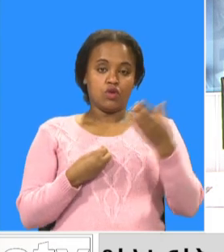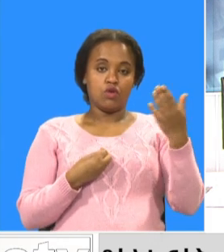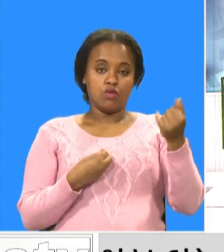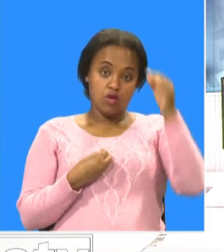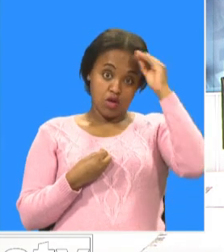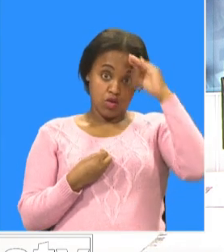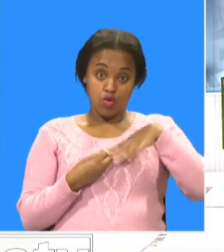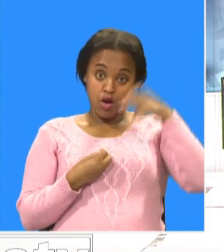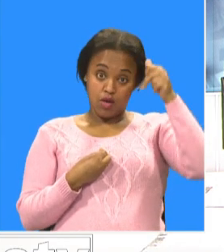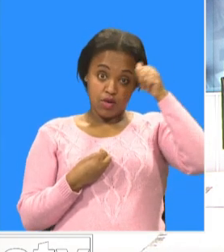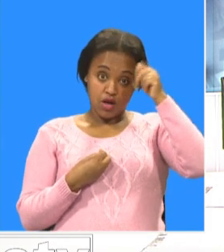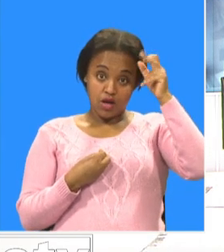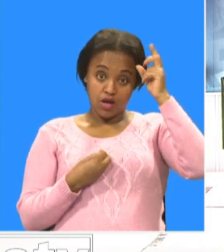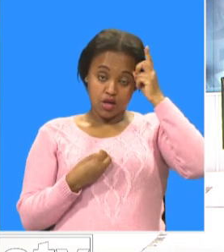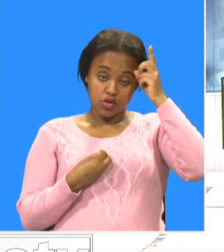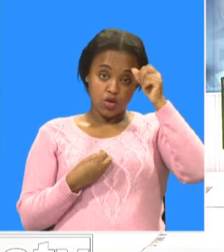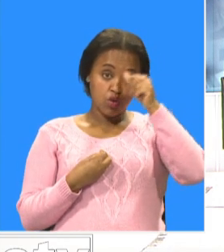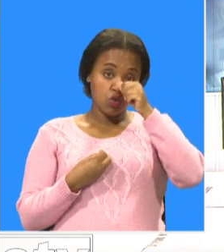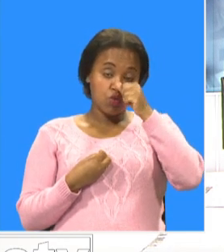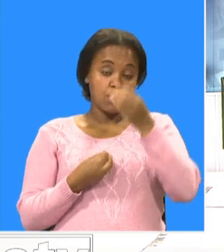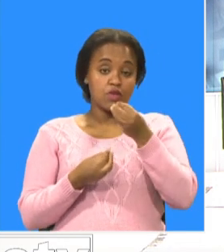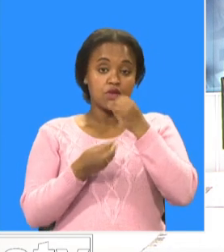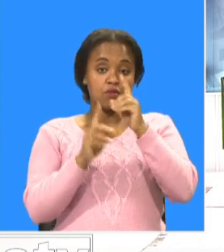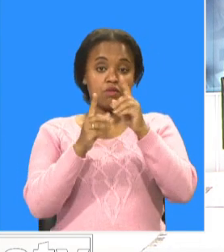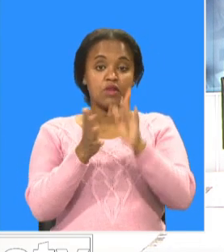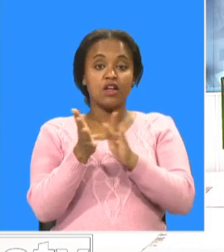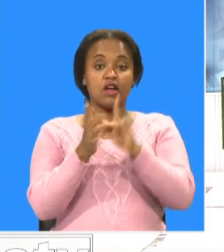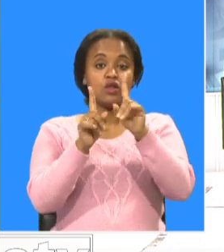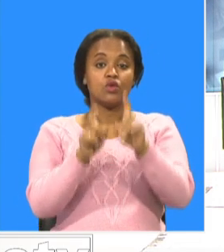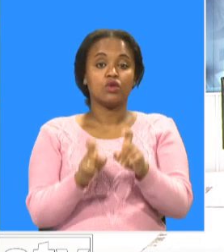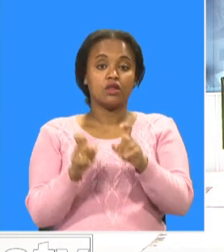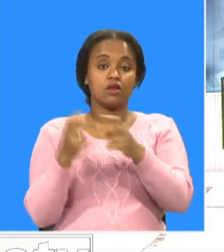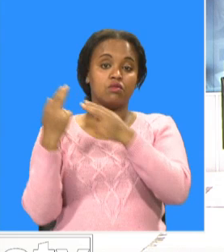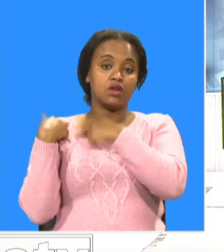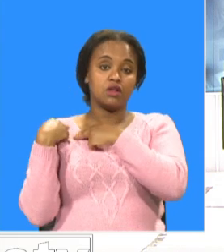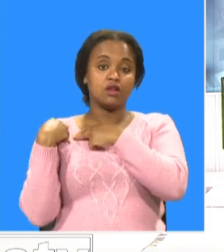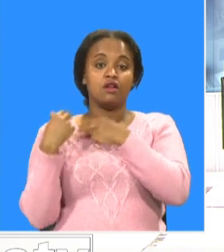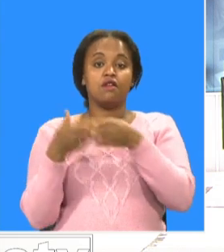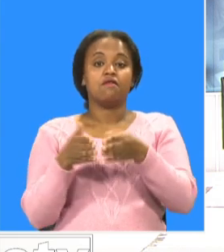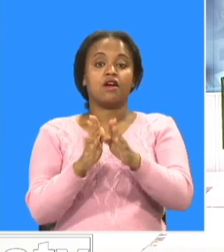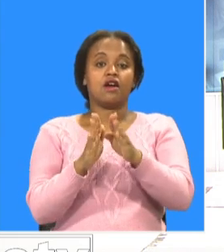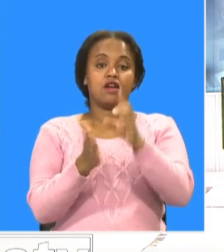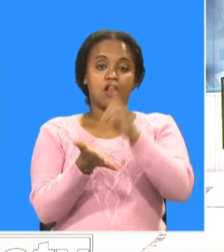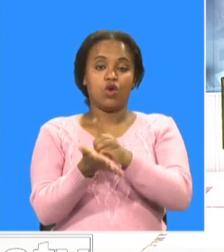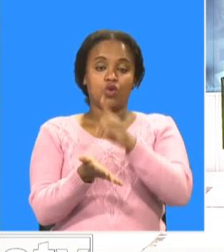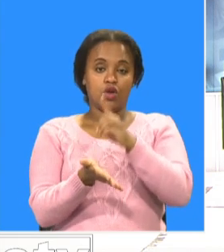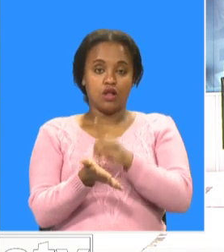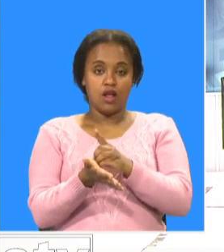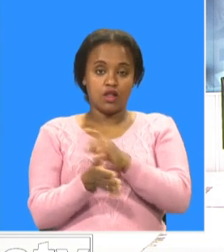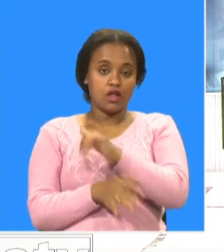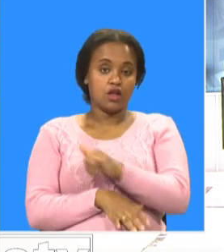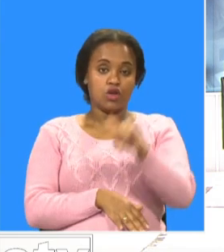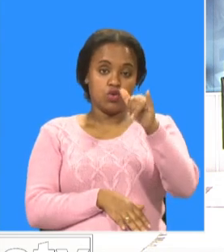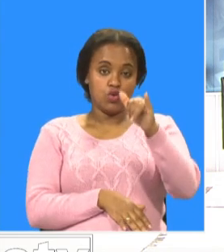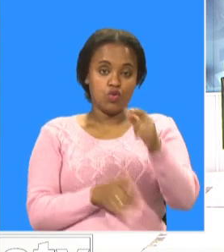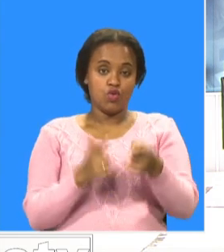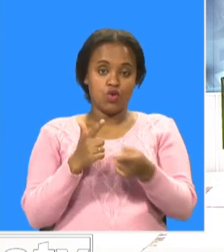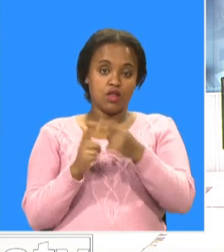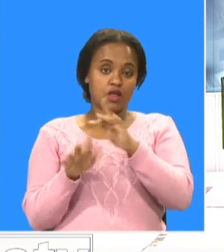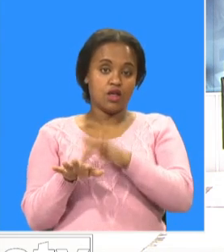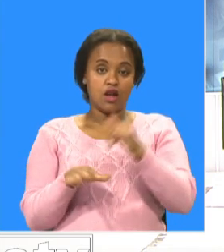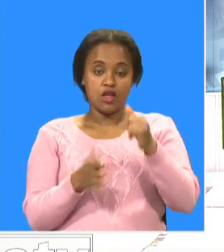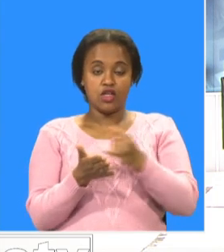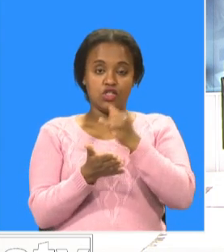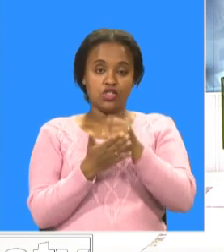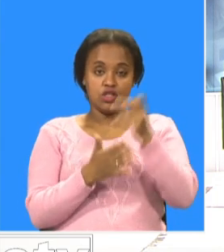አቶ አብደላ ቃሶ የኢትዮጵያ ምግብና መድኃኒት ቁጥጥር ባለስልጣን የመድኃኒት ምዝገባና ፍቃድ ዳይሬክቶሬት ዳይሬክተር፣ እንዲሁም ሁለተኛ ላይ